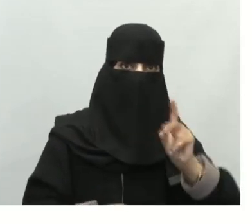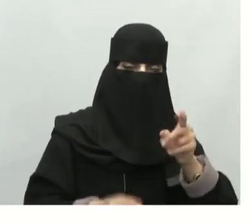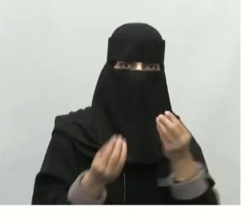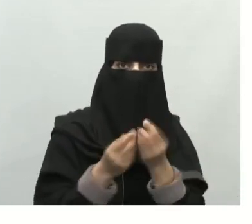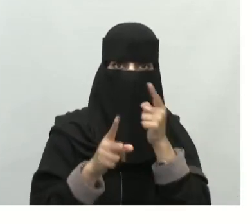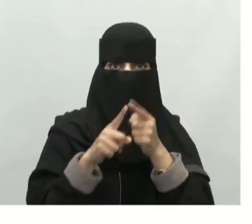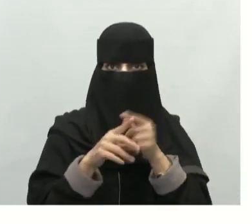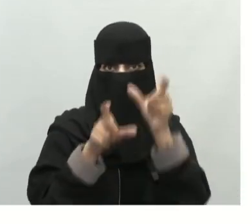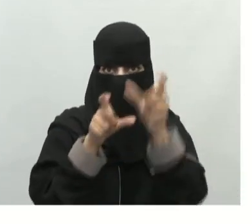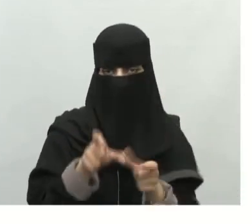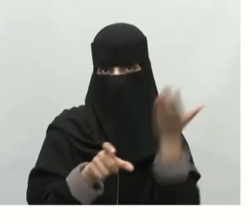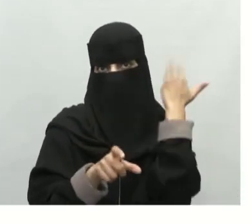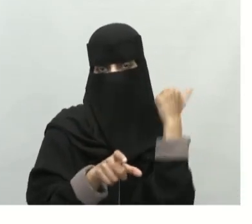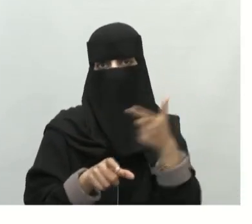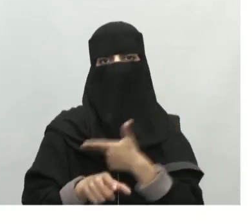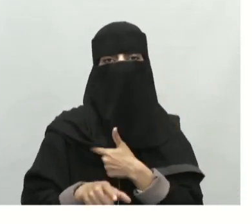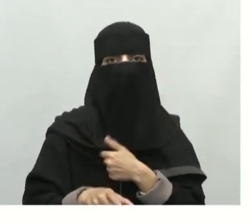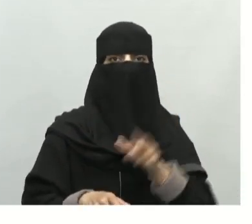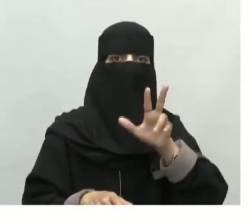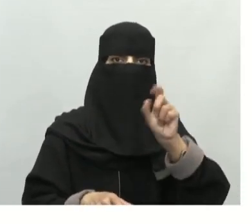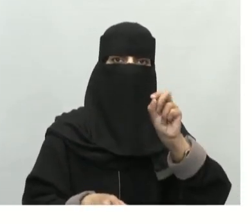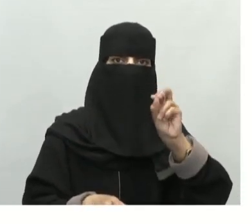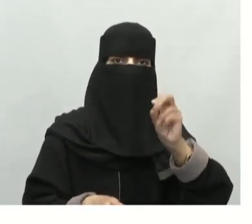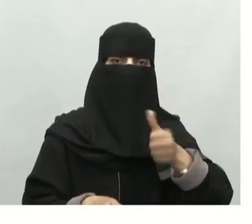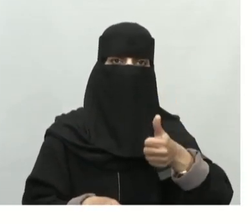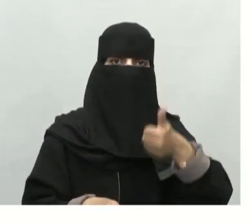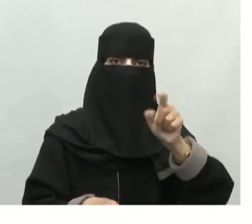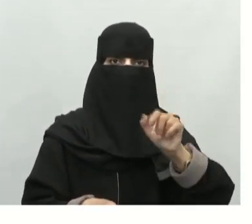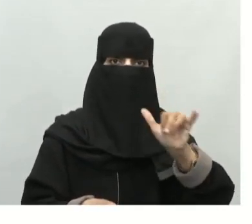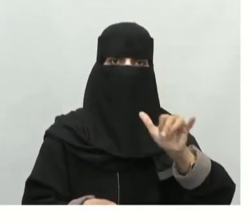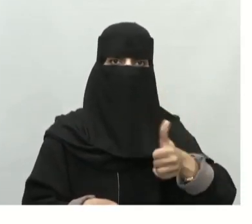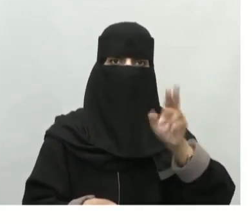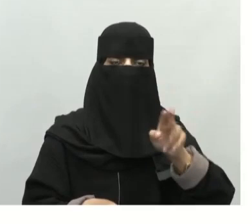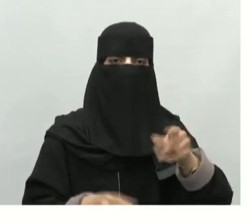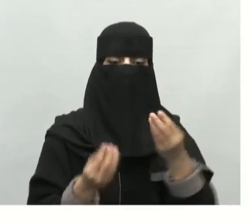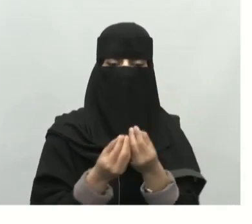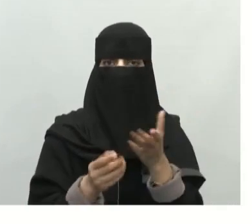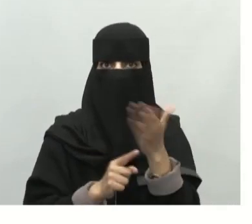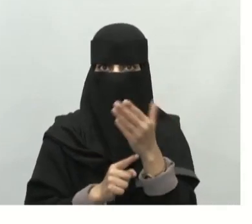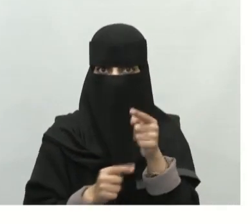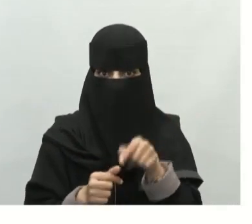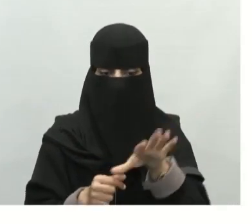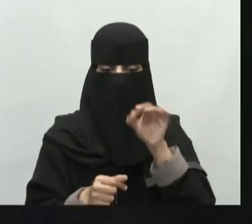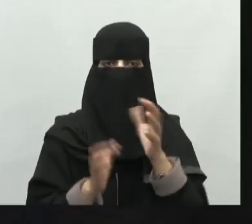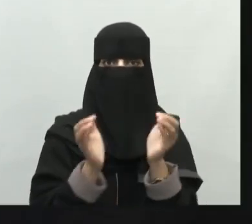لها عمود فقري تسمى الفقاريات فهي الاسماك